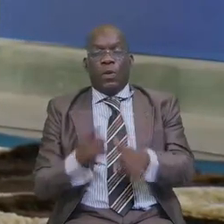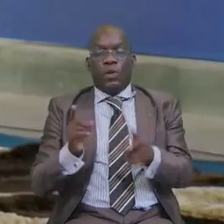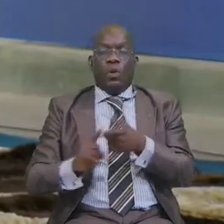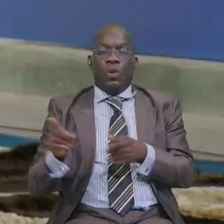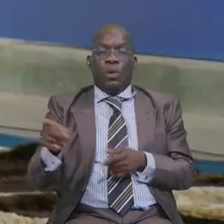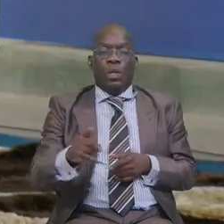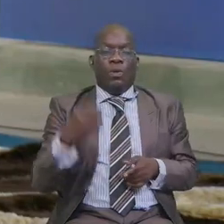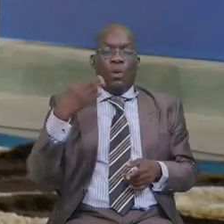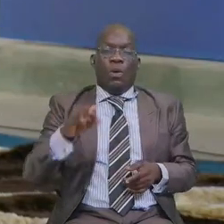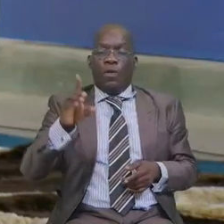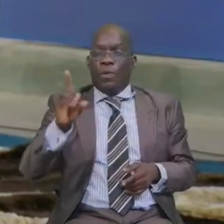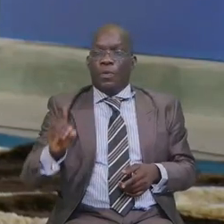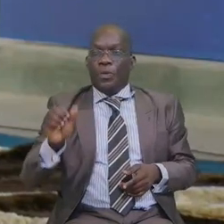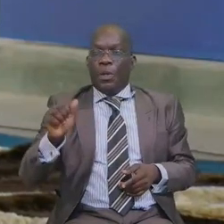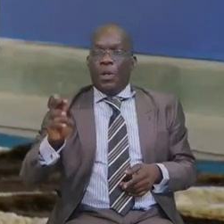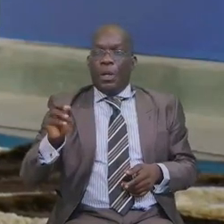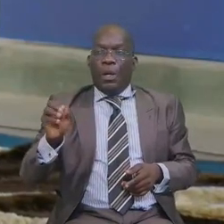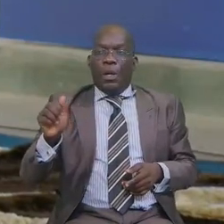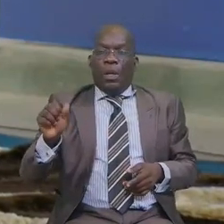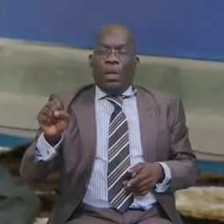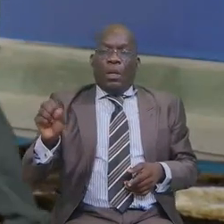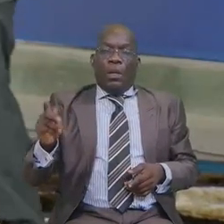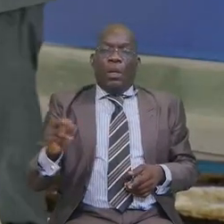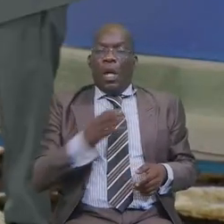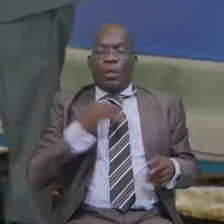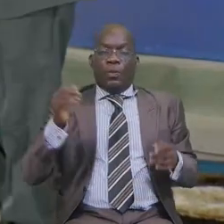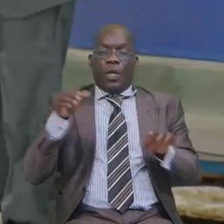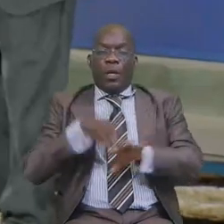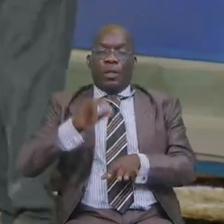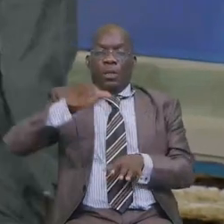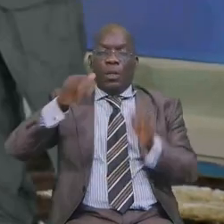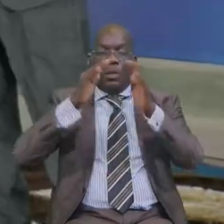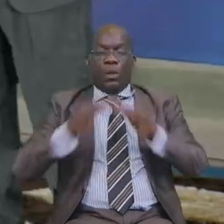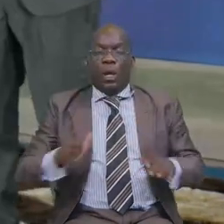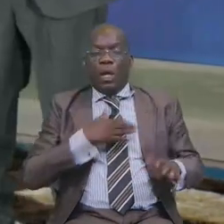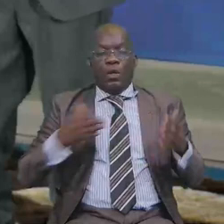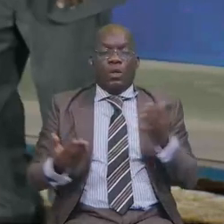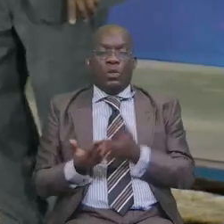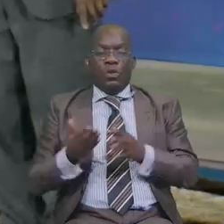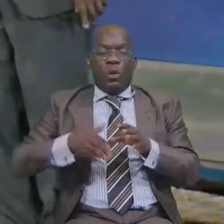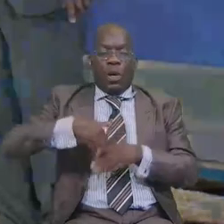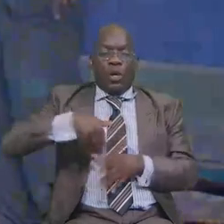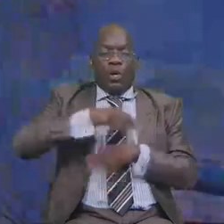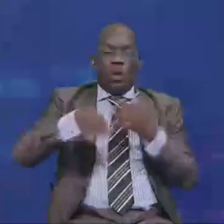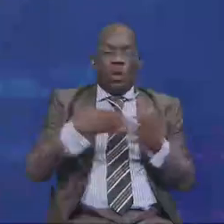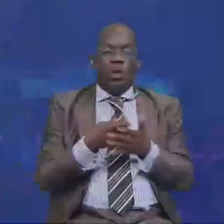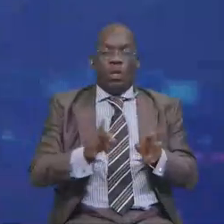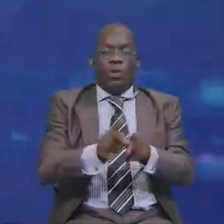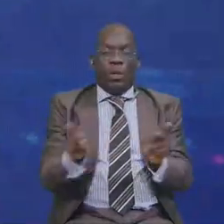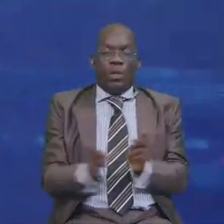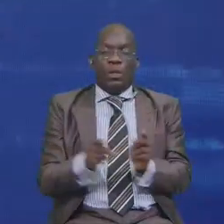Jérusalem, dans toute la Judée et chez les païens, j'ai prêché